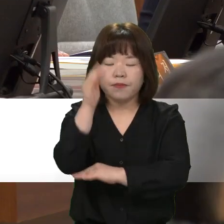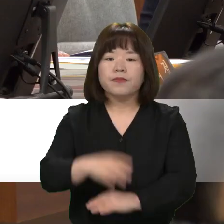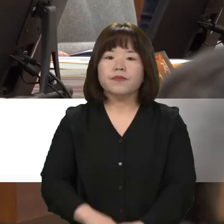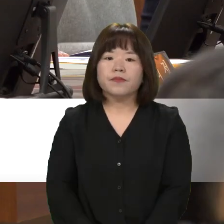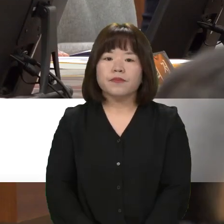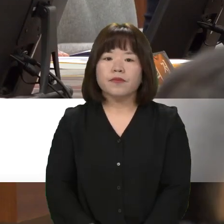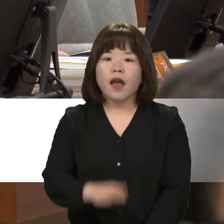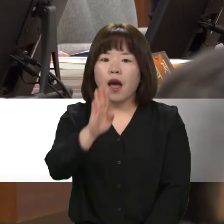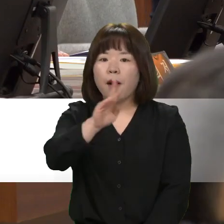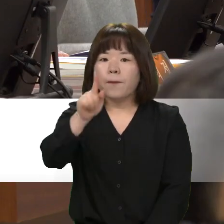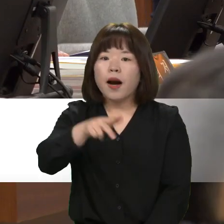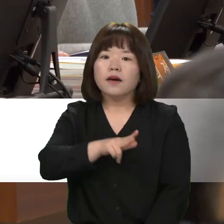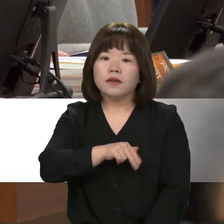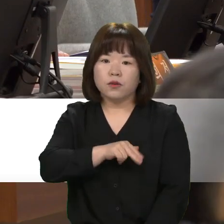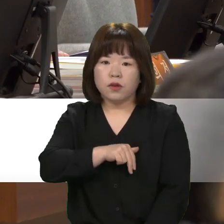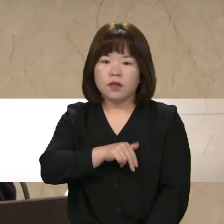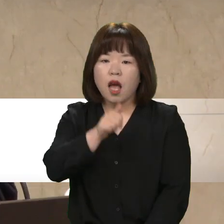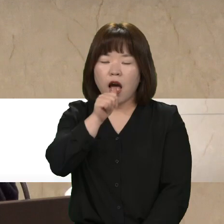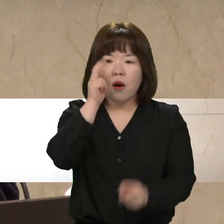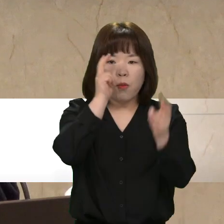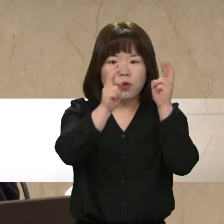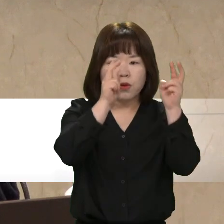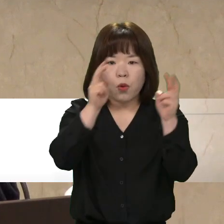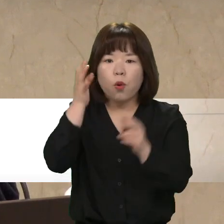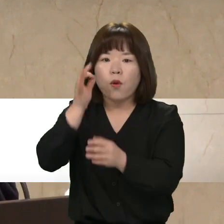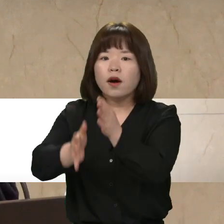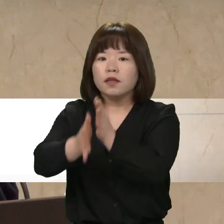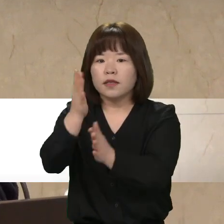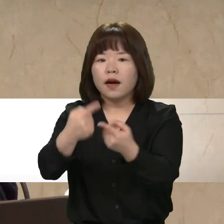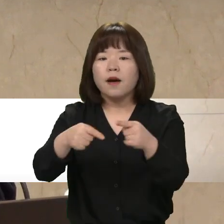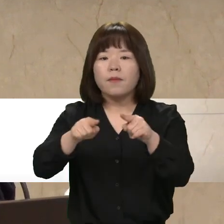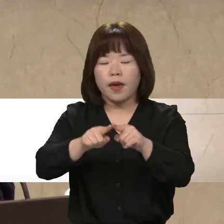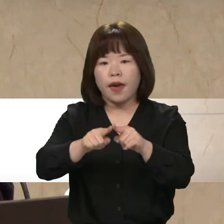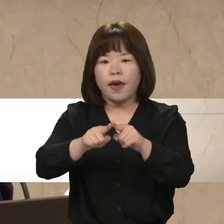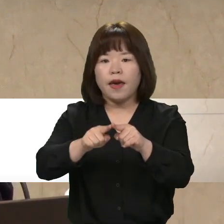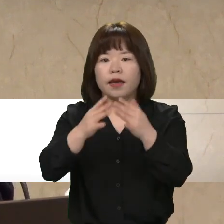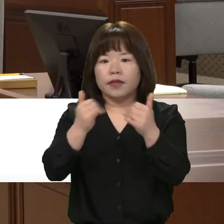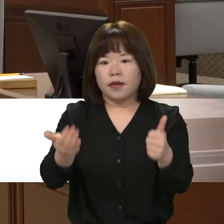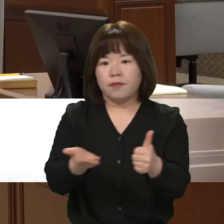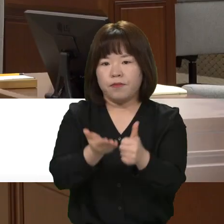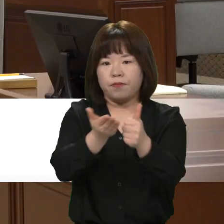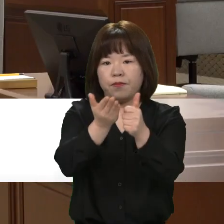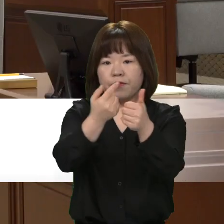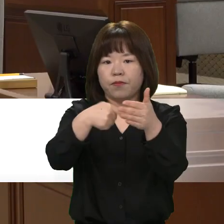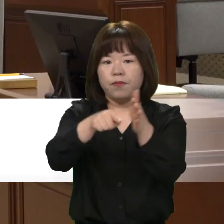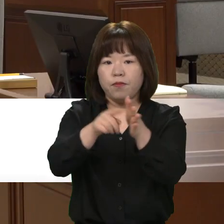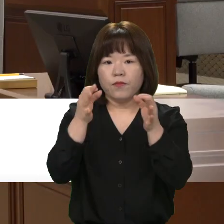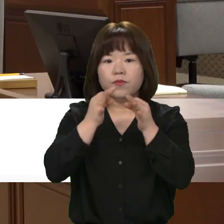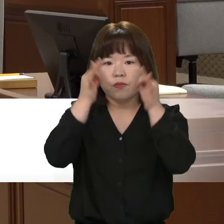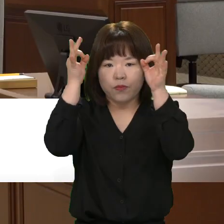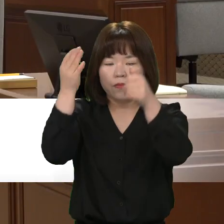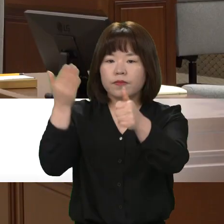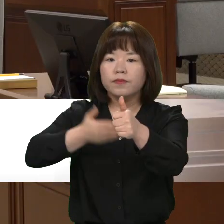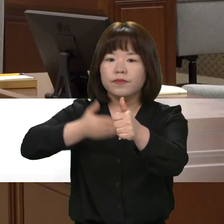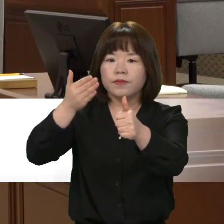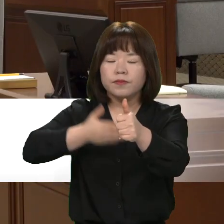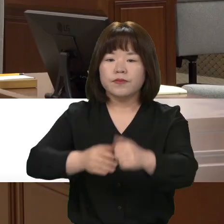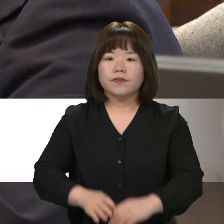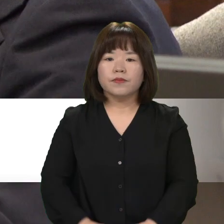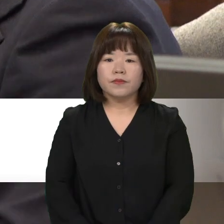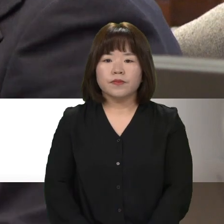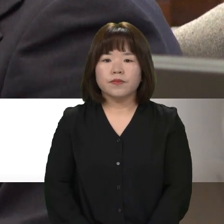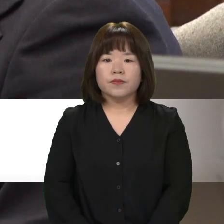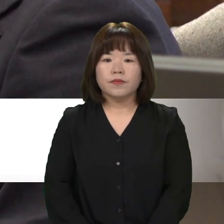말했으며 박치령 의원은 포스코 그룹과 포항시가 상생하며 글로벌 인재 양성을 위해 노력할 것을